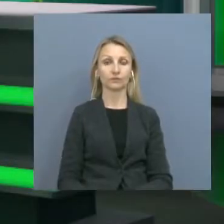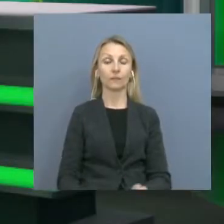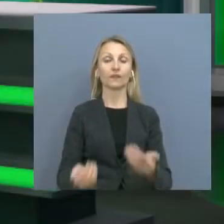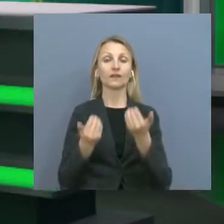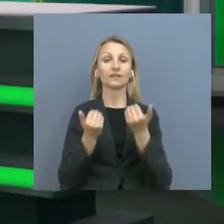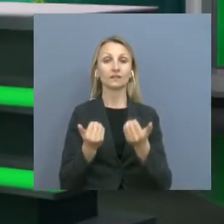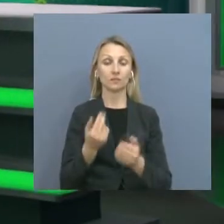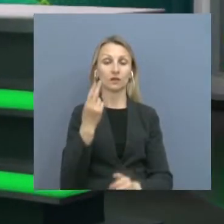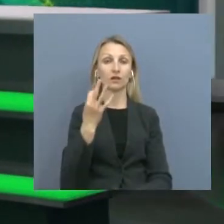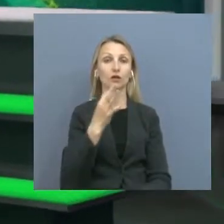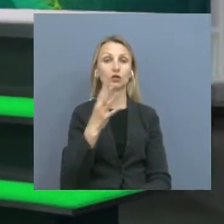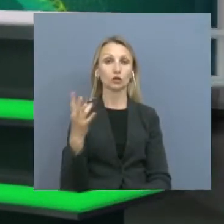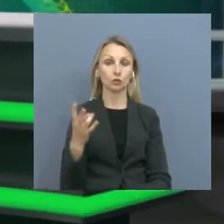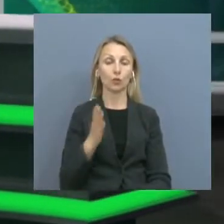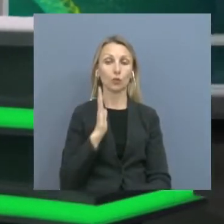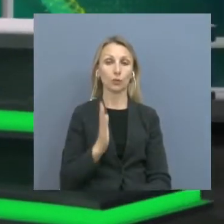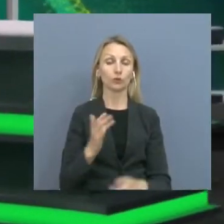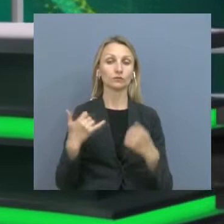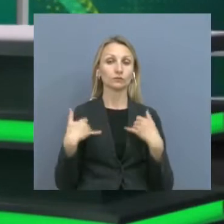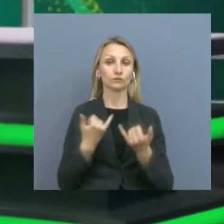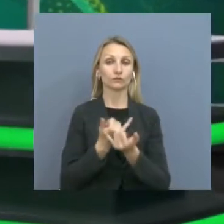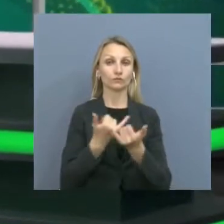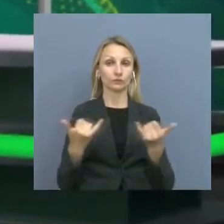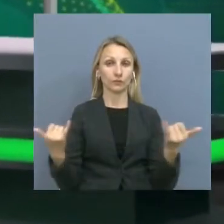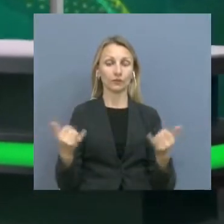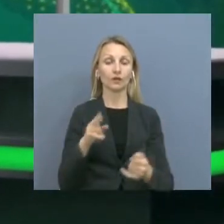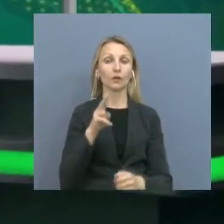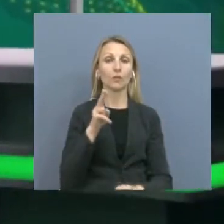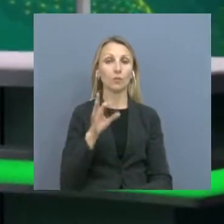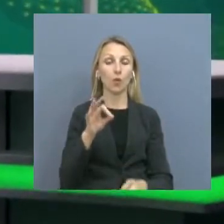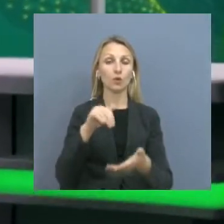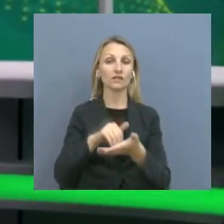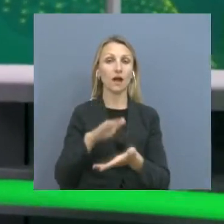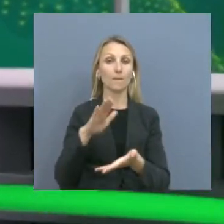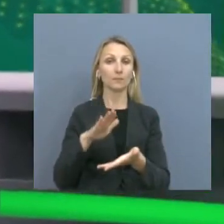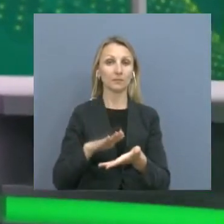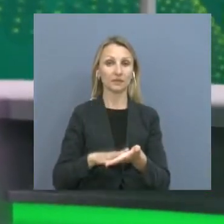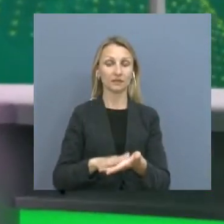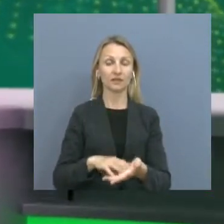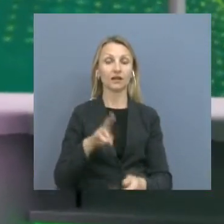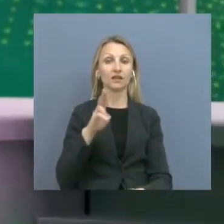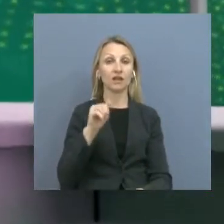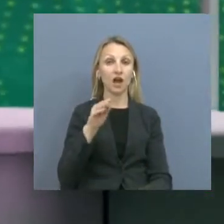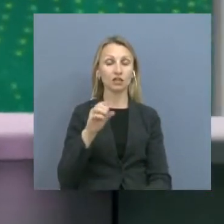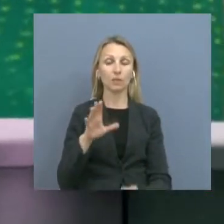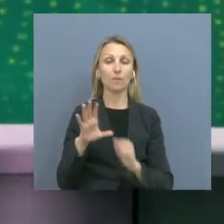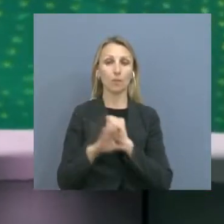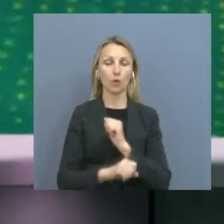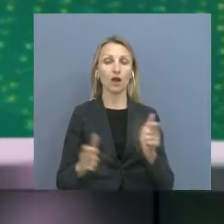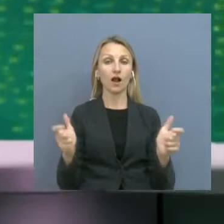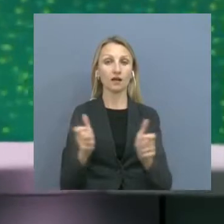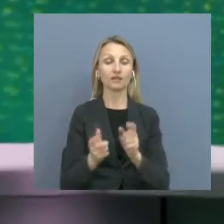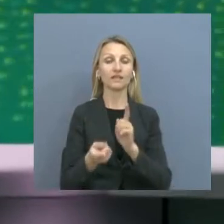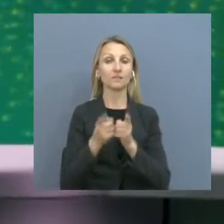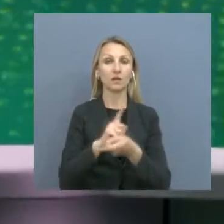Теперь центры обслуживания населения оказывают государственные услуги по предварительной записи, даже после карантина. Также изменится и формат